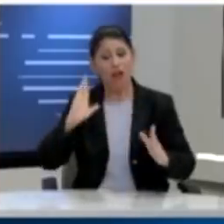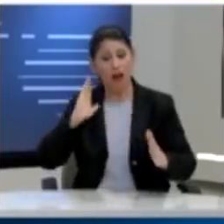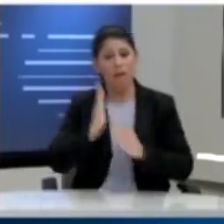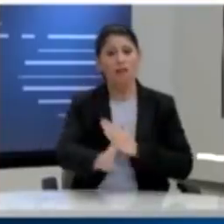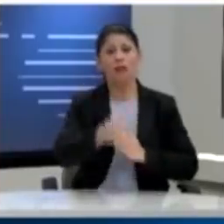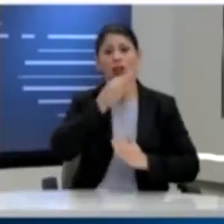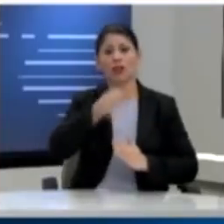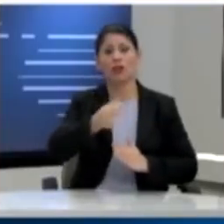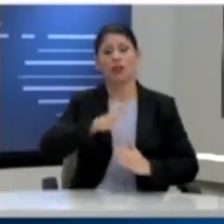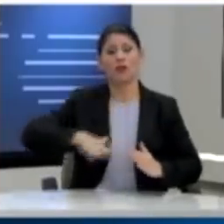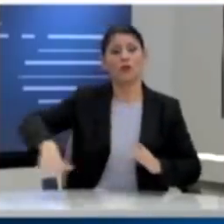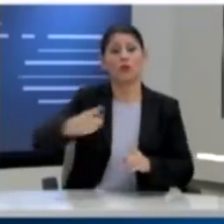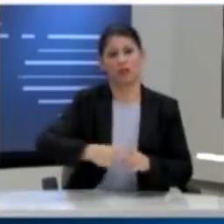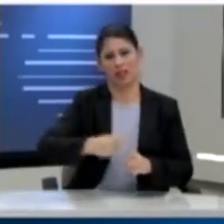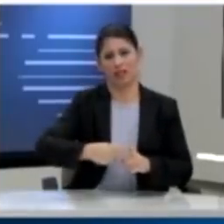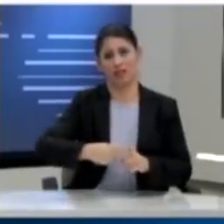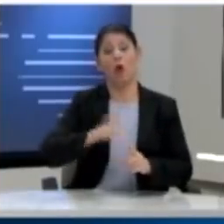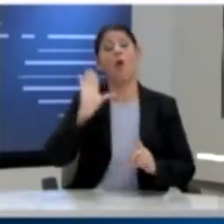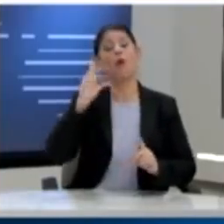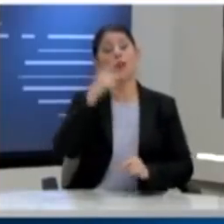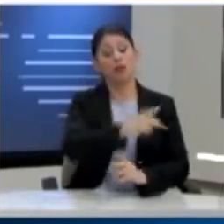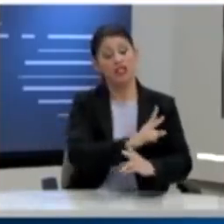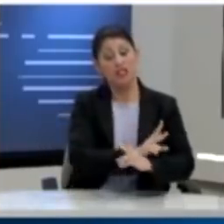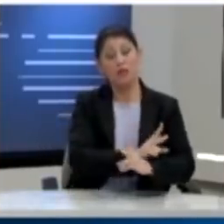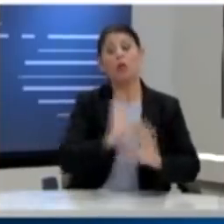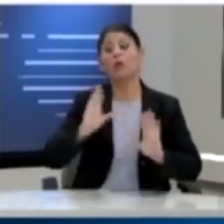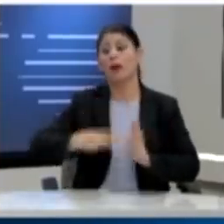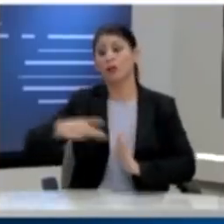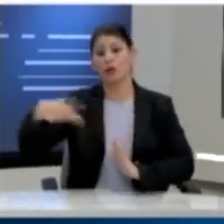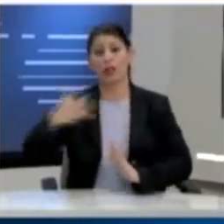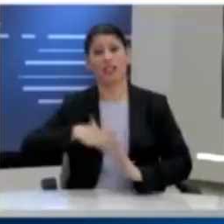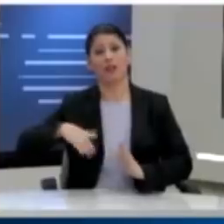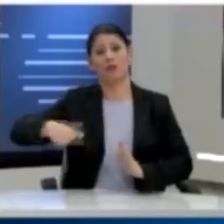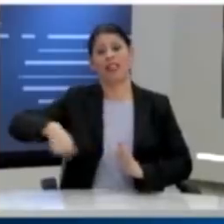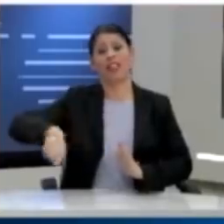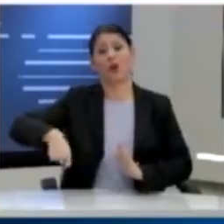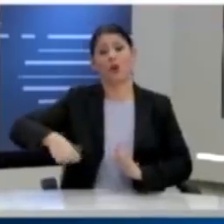εξάστερα στον ελληνικό λαό. Ούτε από εσάς, ούτε από το ΣΥΡΙΖΑ χρειαζόμαστε συνηγόρους.